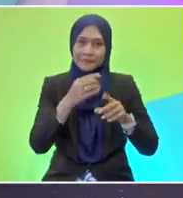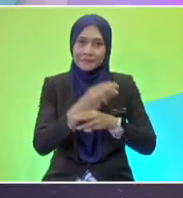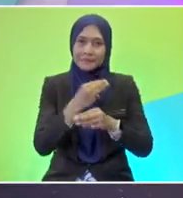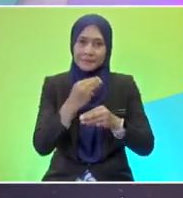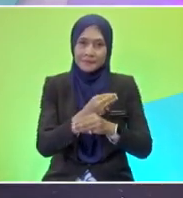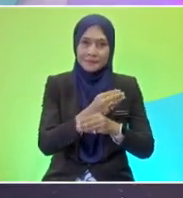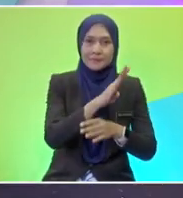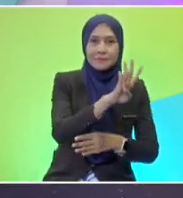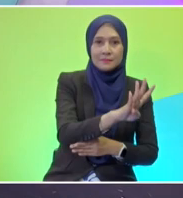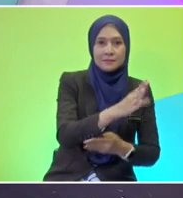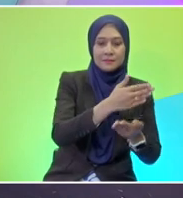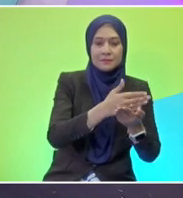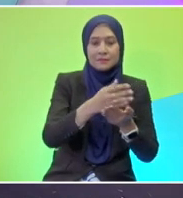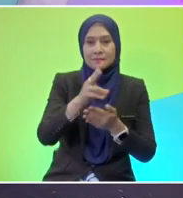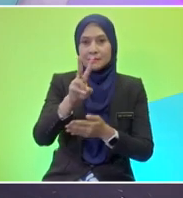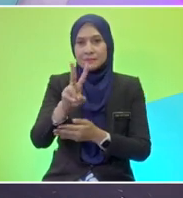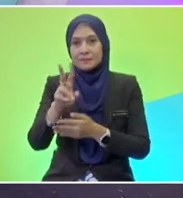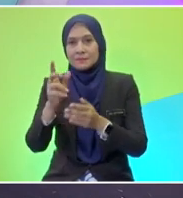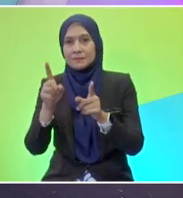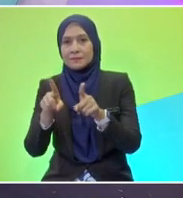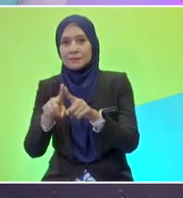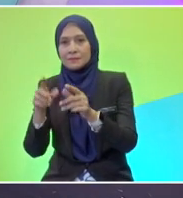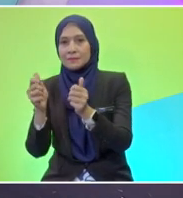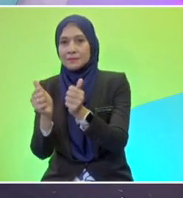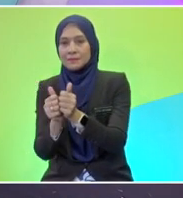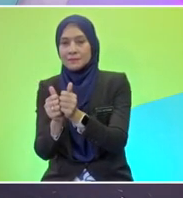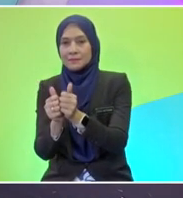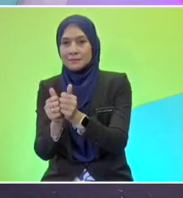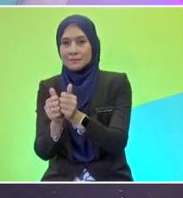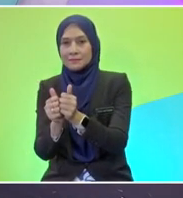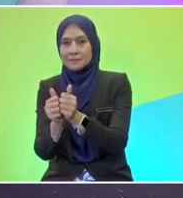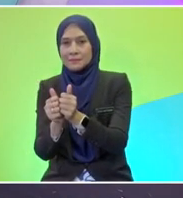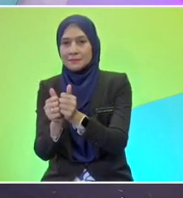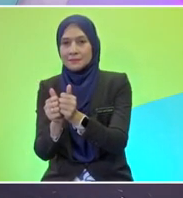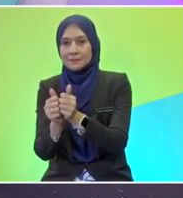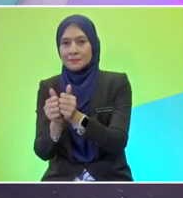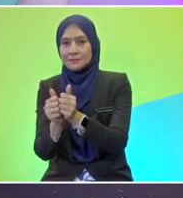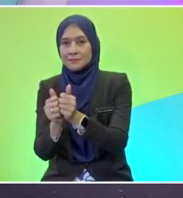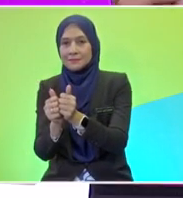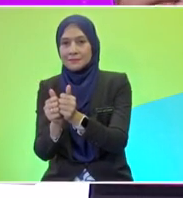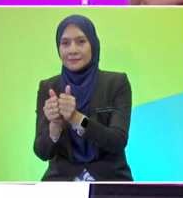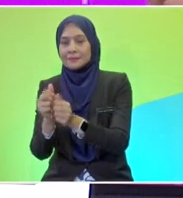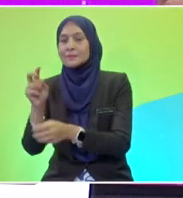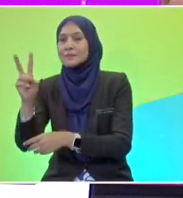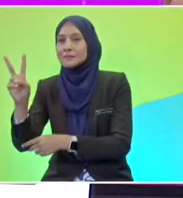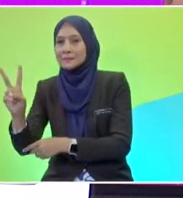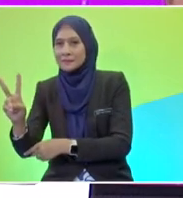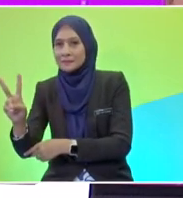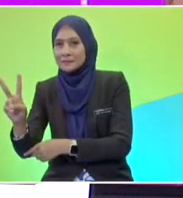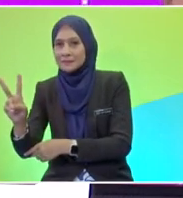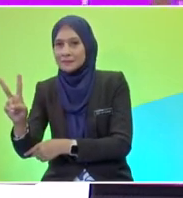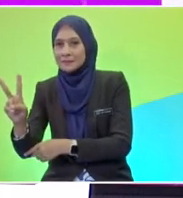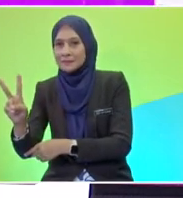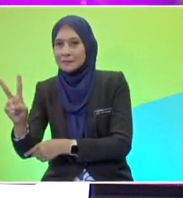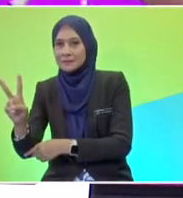Tolak dua sama dengan. Kak Fikah tahu tak nak tulis macam mana? Kena tulis dua tapi